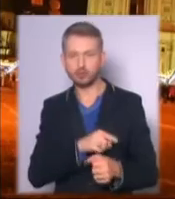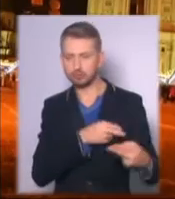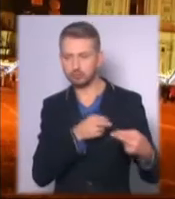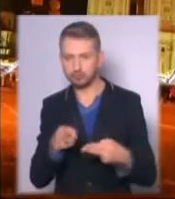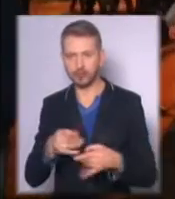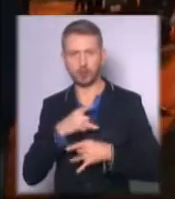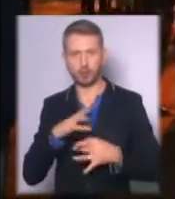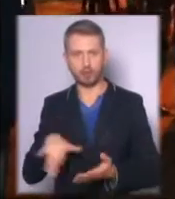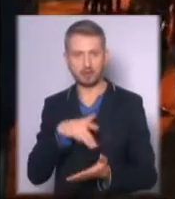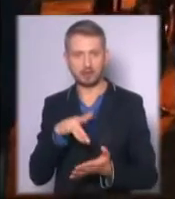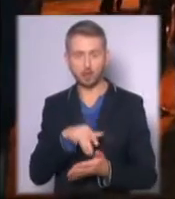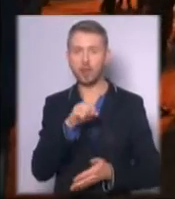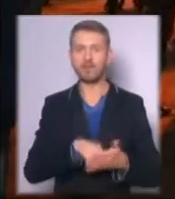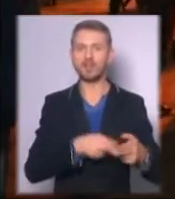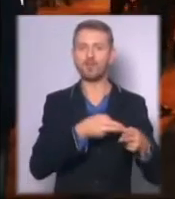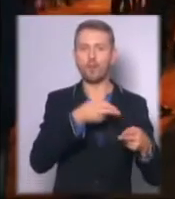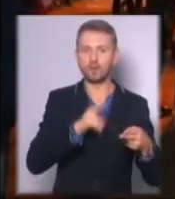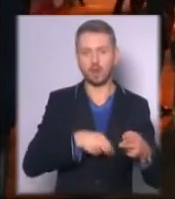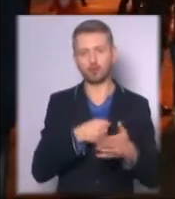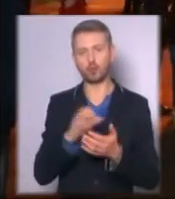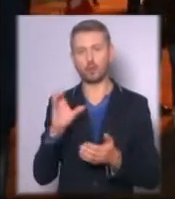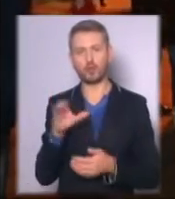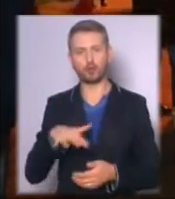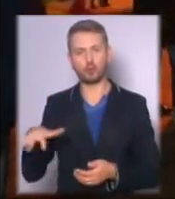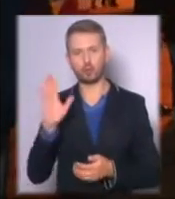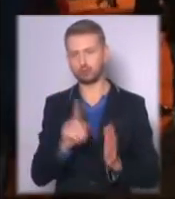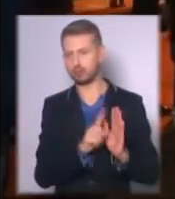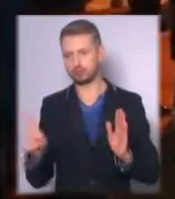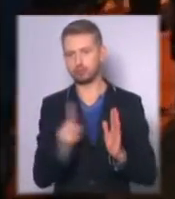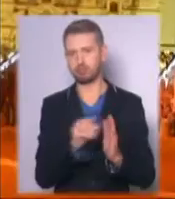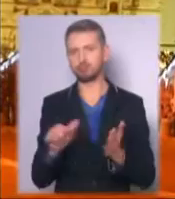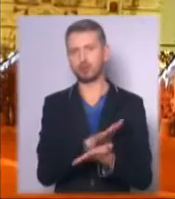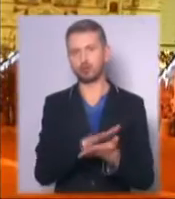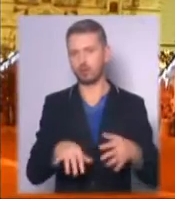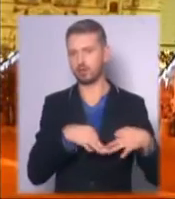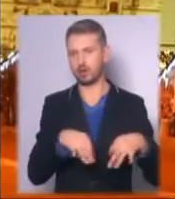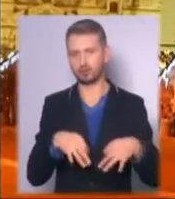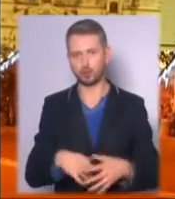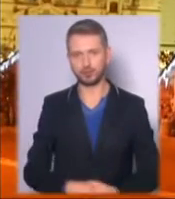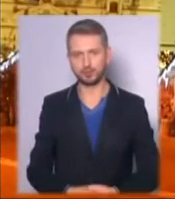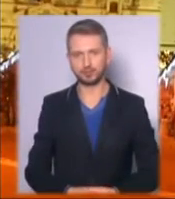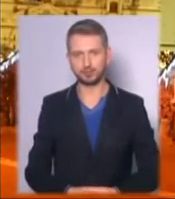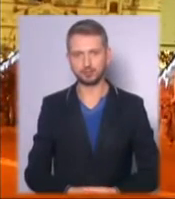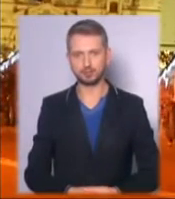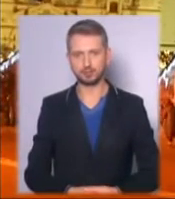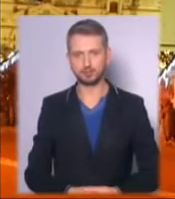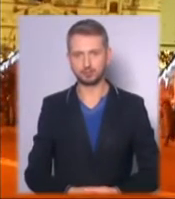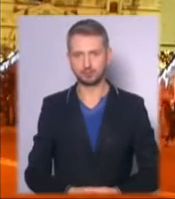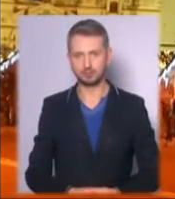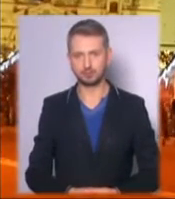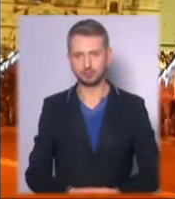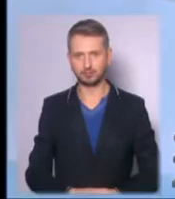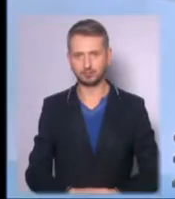святкового містечка, від залізничного вокзалу до Софійської площі організують безкоштовний транспорт. Вадим Ярошенко, Віталій Воротняк, телеканал «Київ».